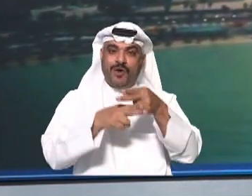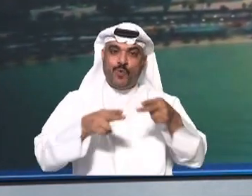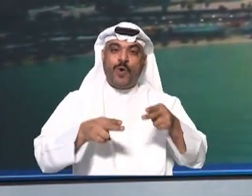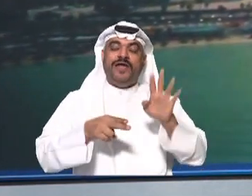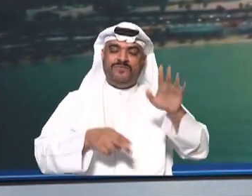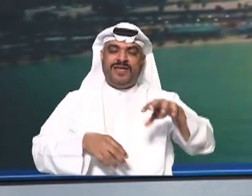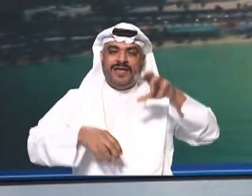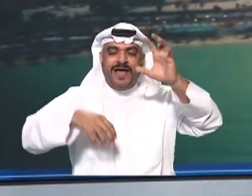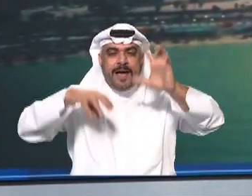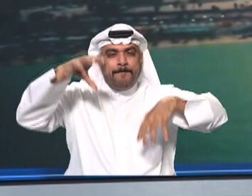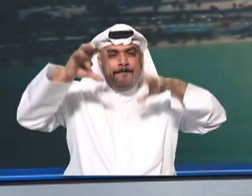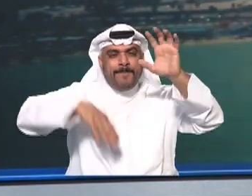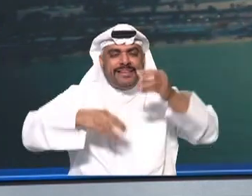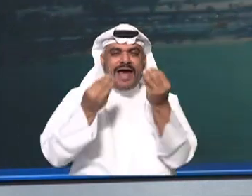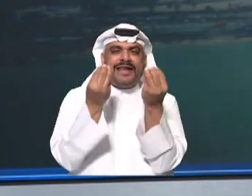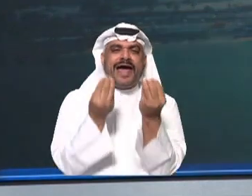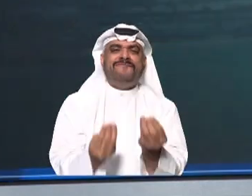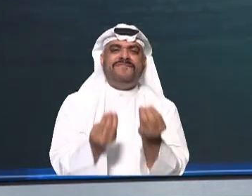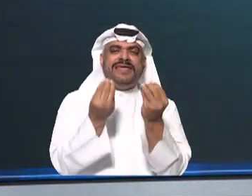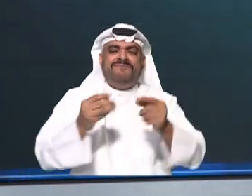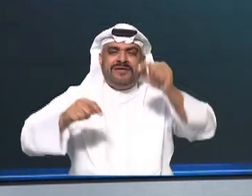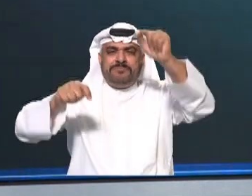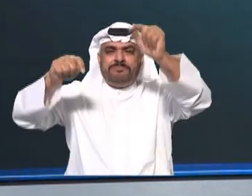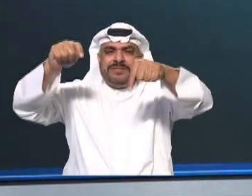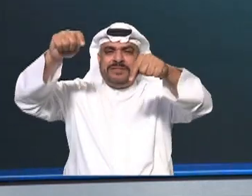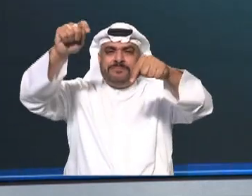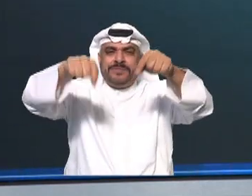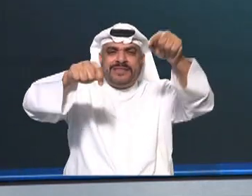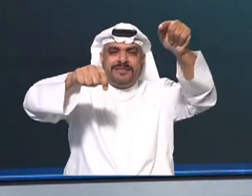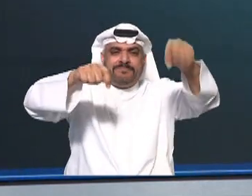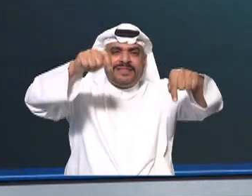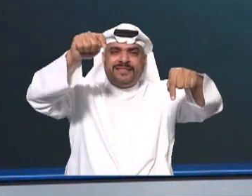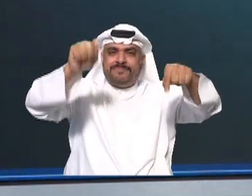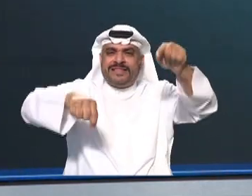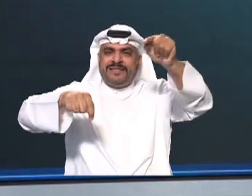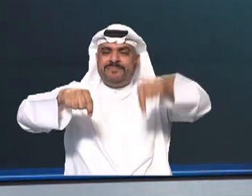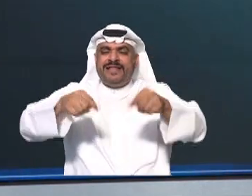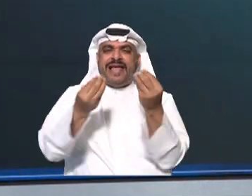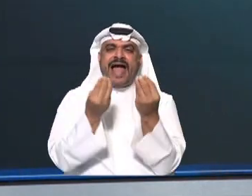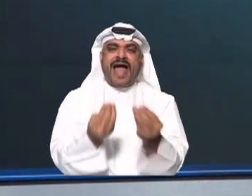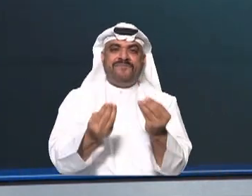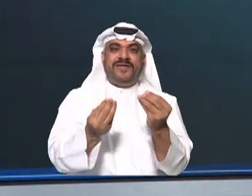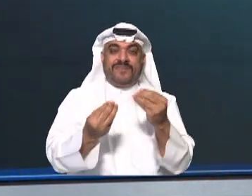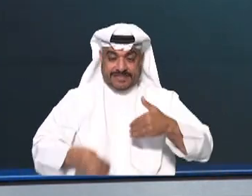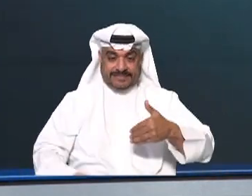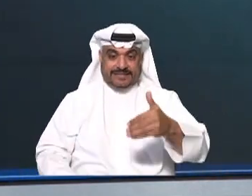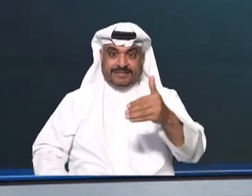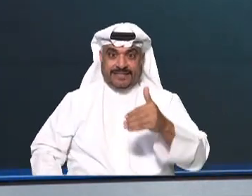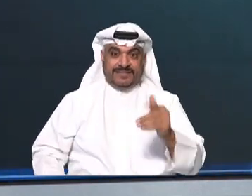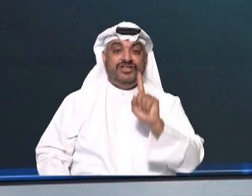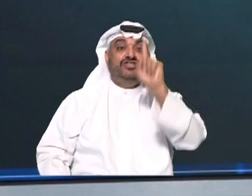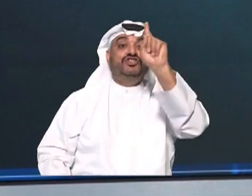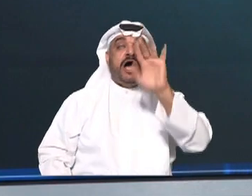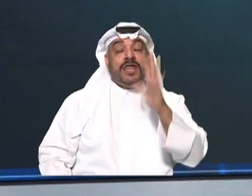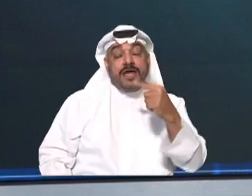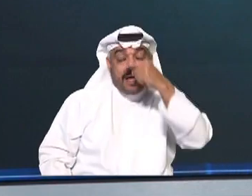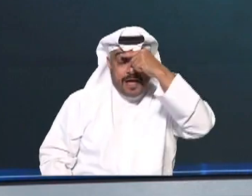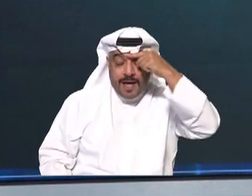أمطار خفيفة كانت متفرقة ومتوقع أن تستمر فرص الأمطار إن شاء الله خلال أيام القليلة القادمة على فترات